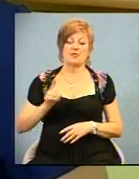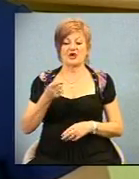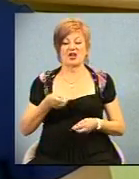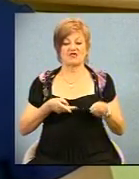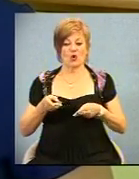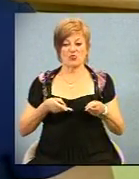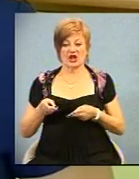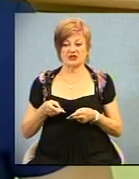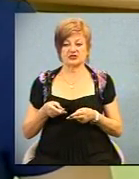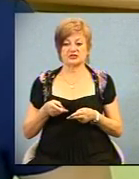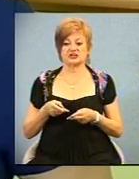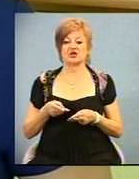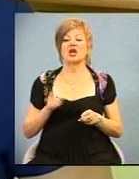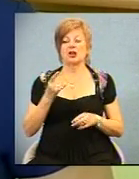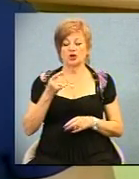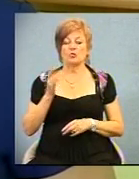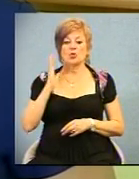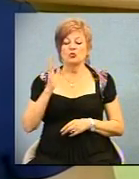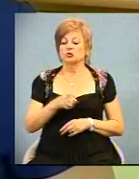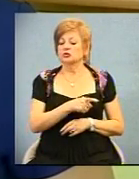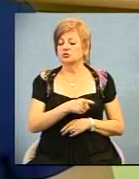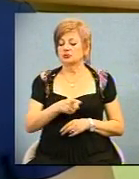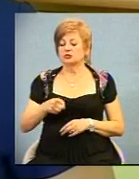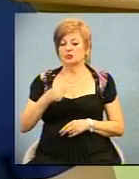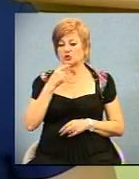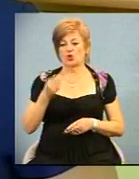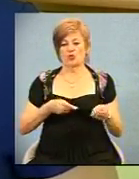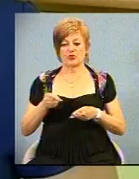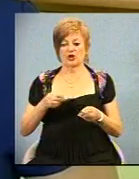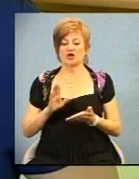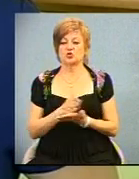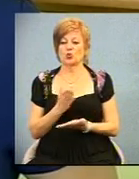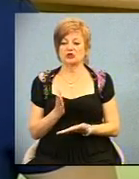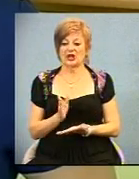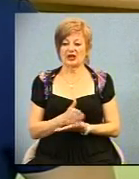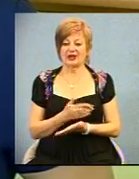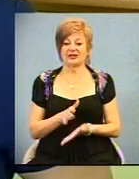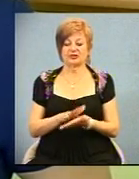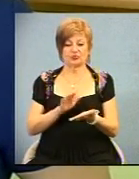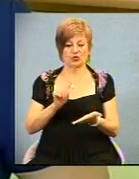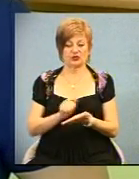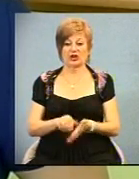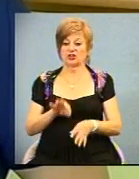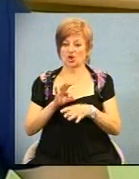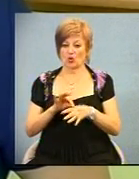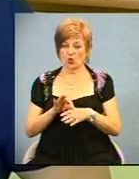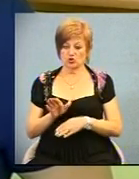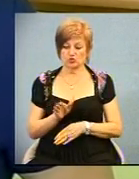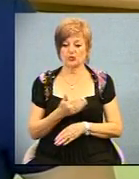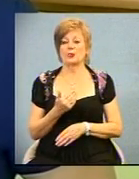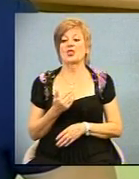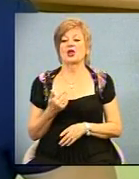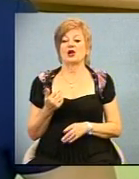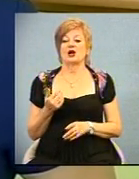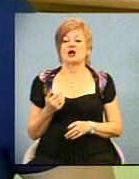оперативного вмішательства. Тобто дитині предстоїть серія оперативних вмішательств по удаленню поврежденных участков кожи,